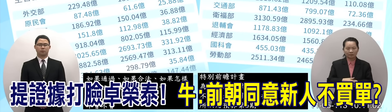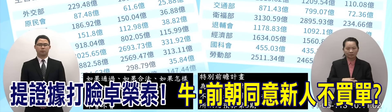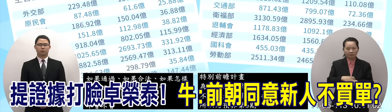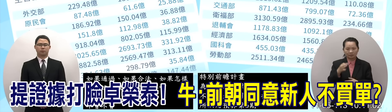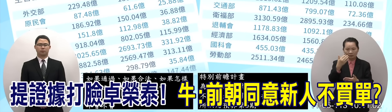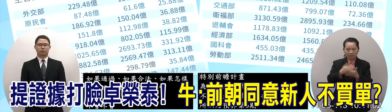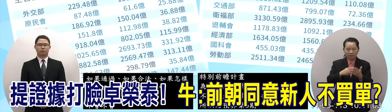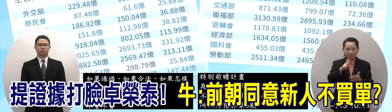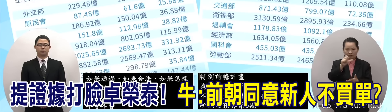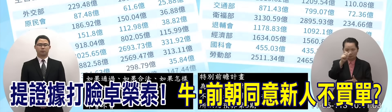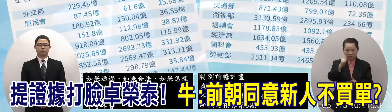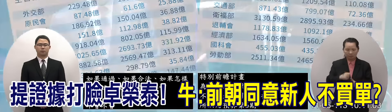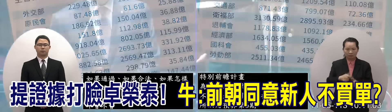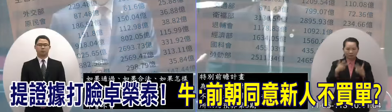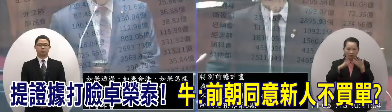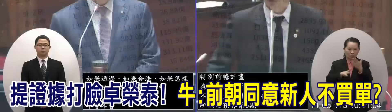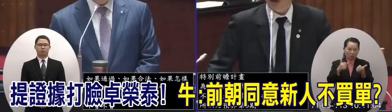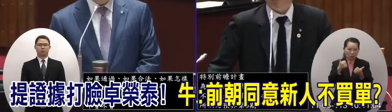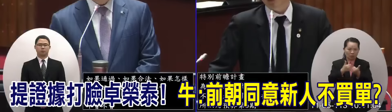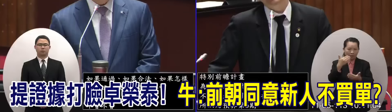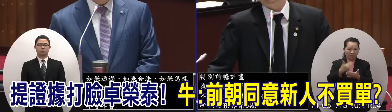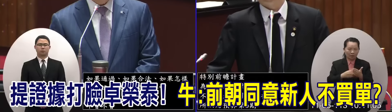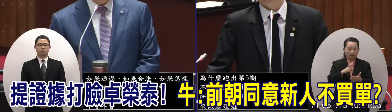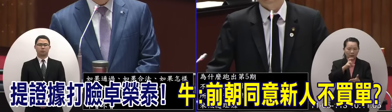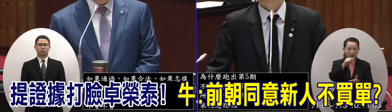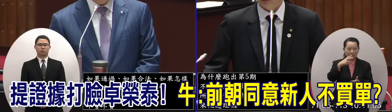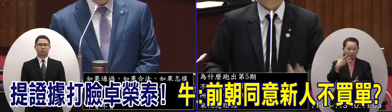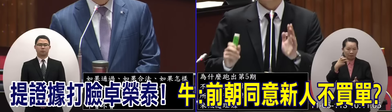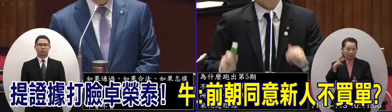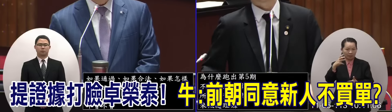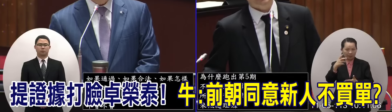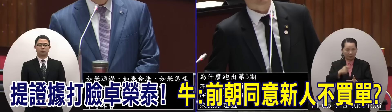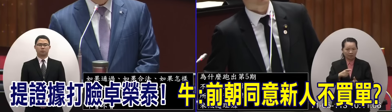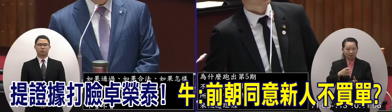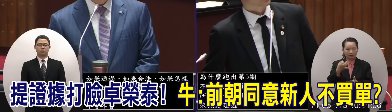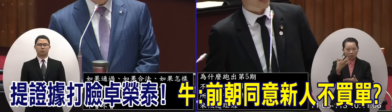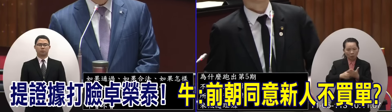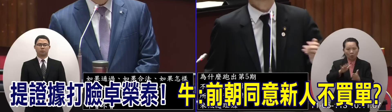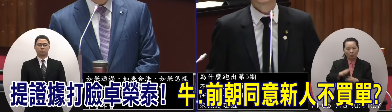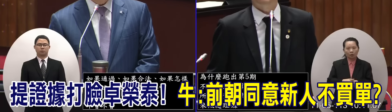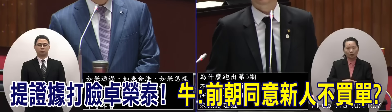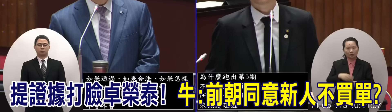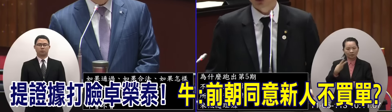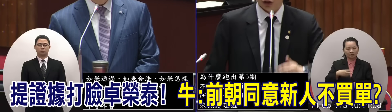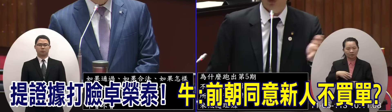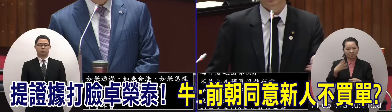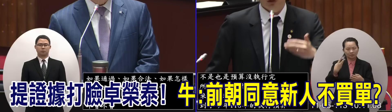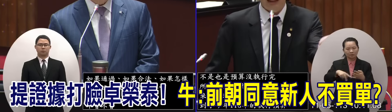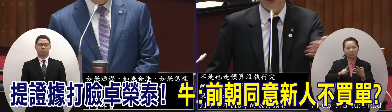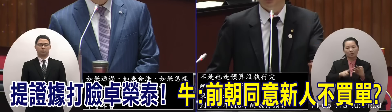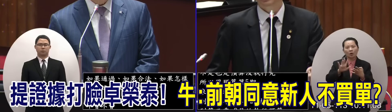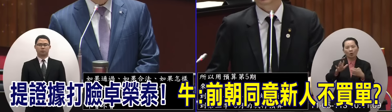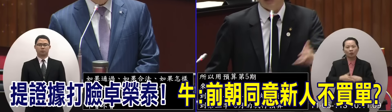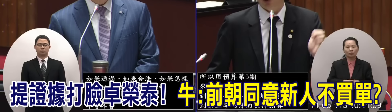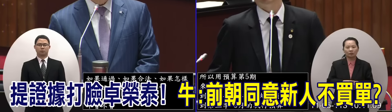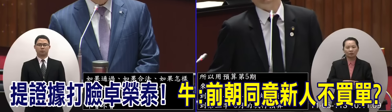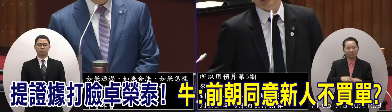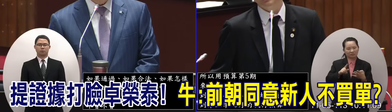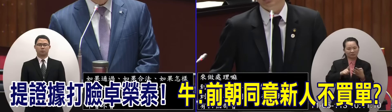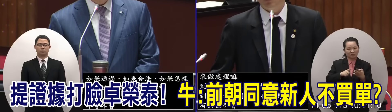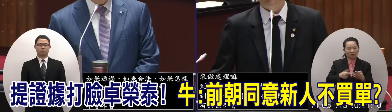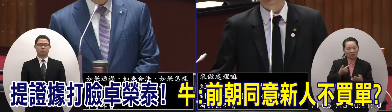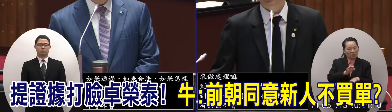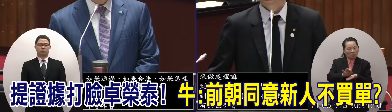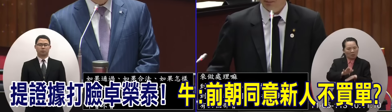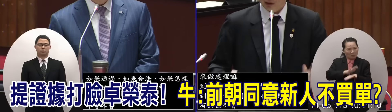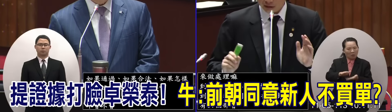15亿以上的剩余，原民会还有25.88亿的剩余。当然，院长你会讲这个还有一季嘛？有一季完之后，大家就会赶工就把它